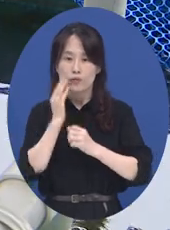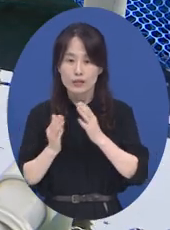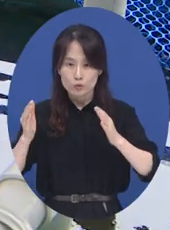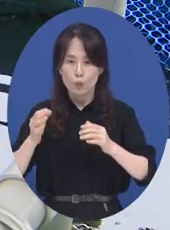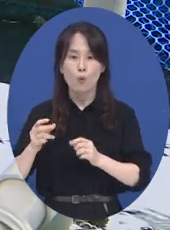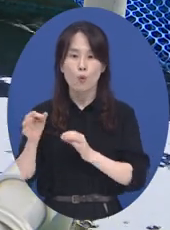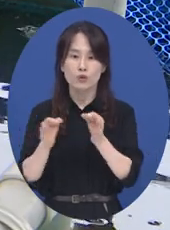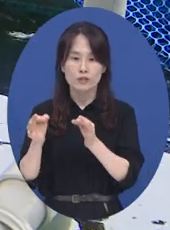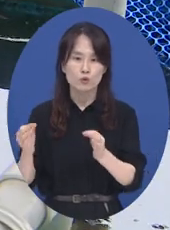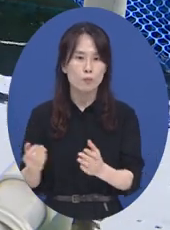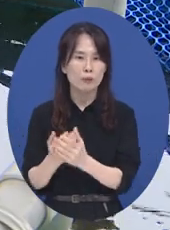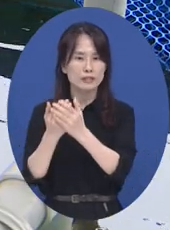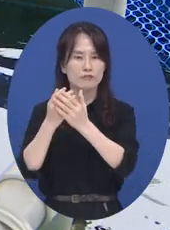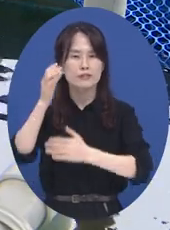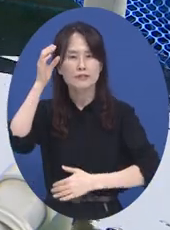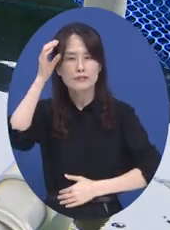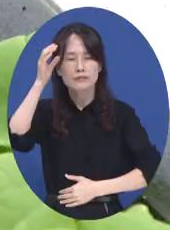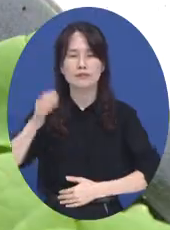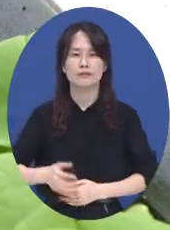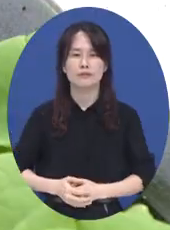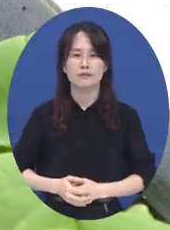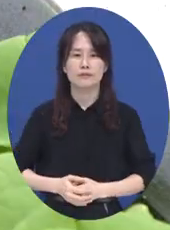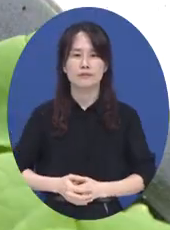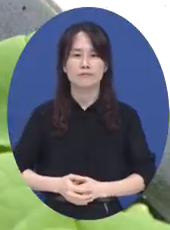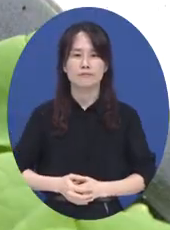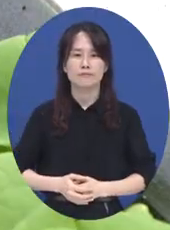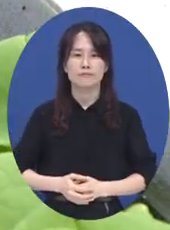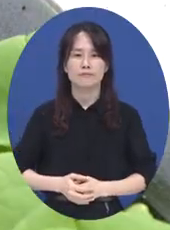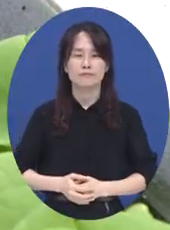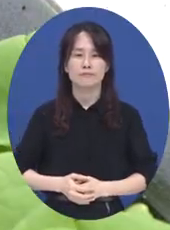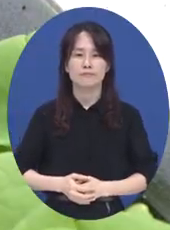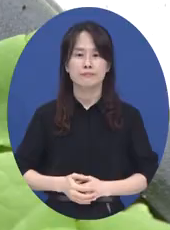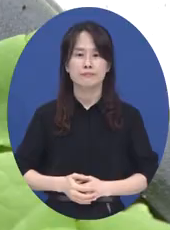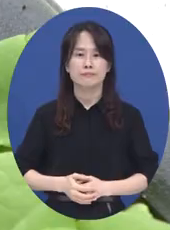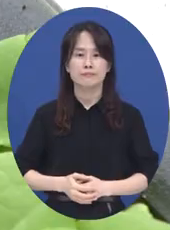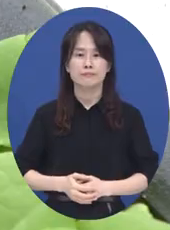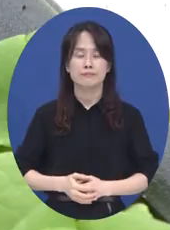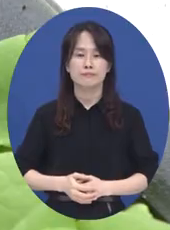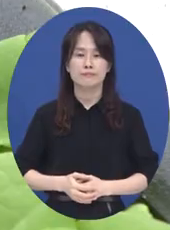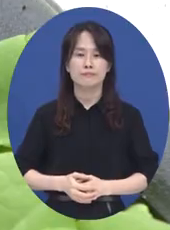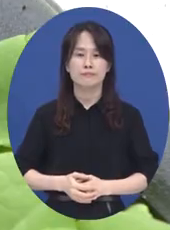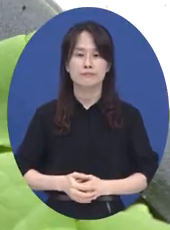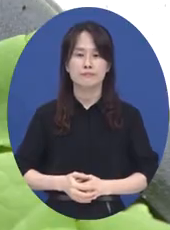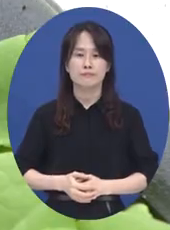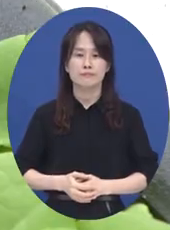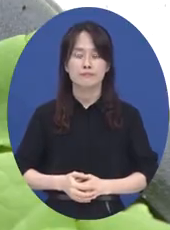커질 것이란 전망이 나오고 있습니다. 경기 CCTV 최창순입니다.